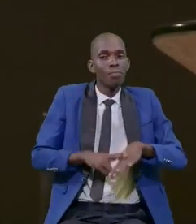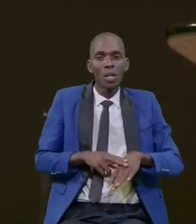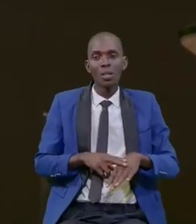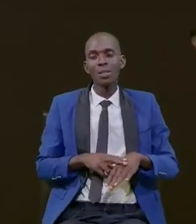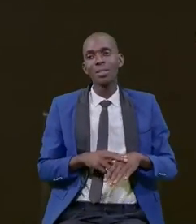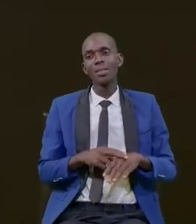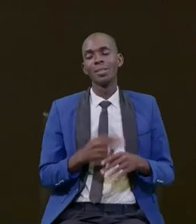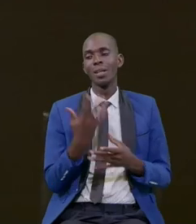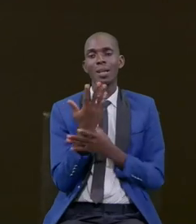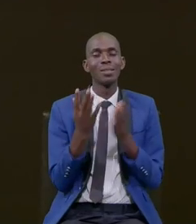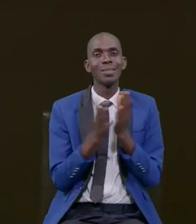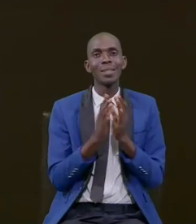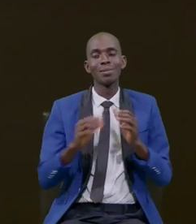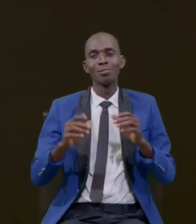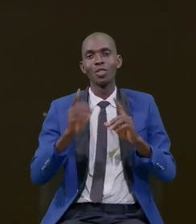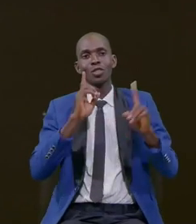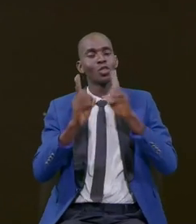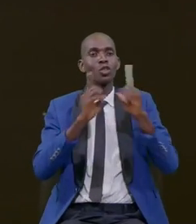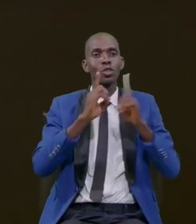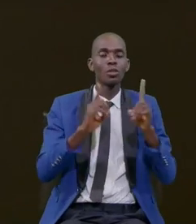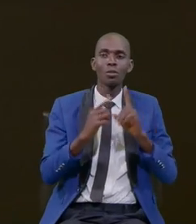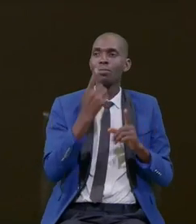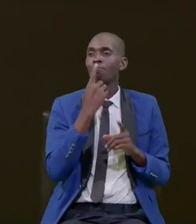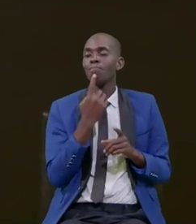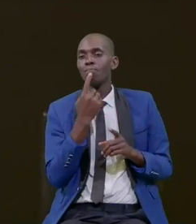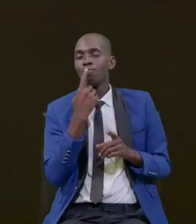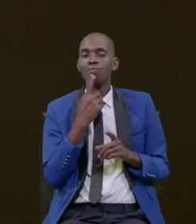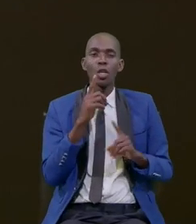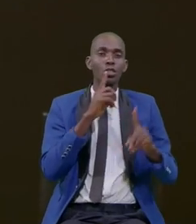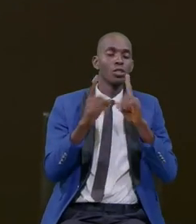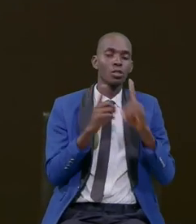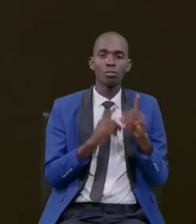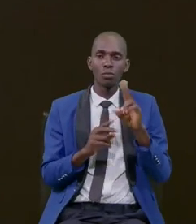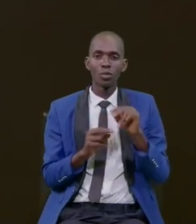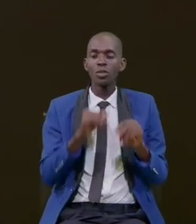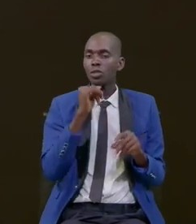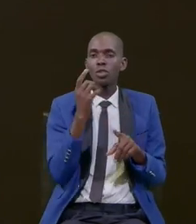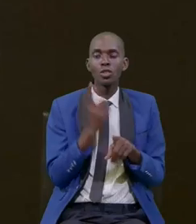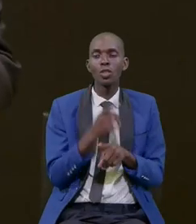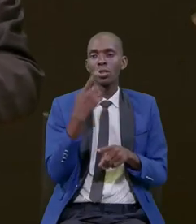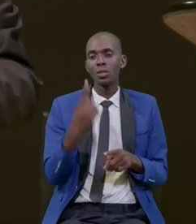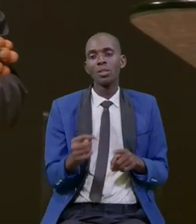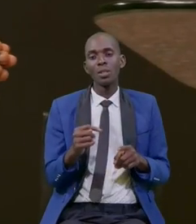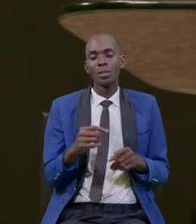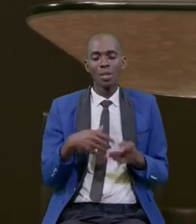la confession orale une confession